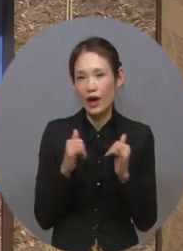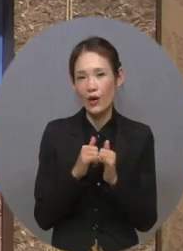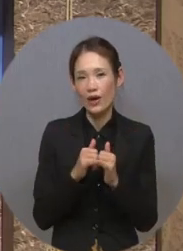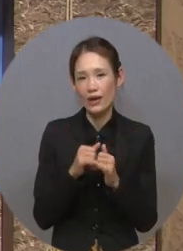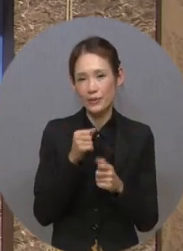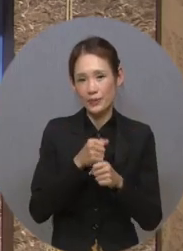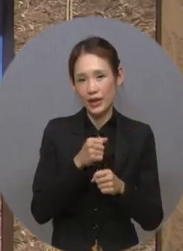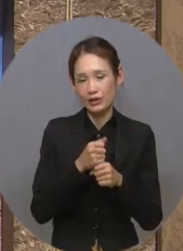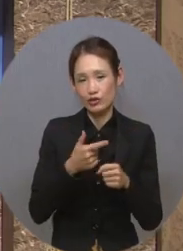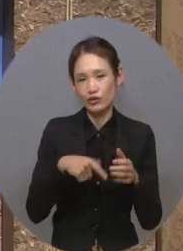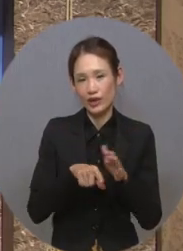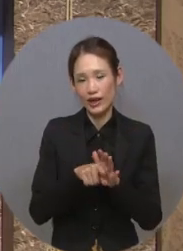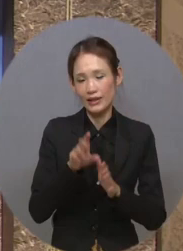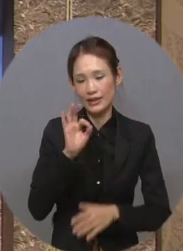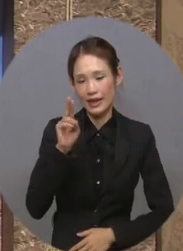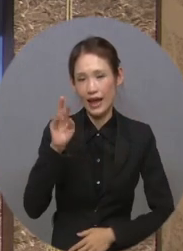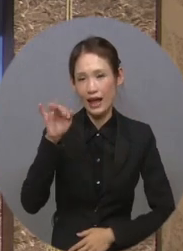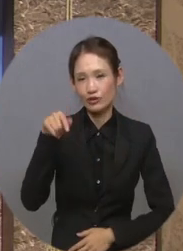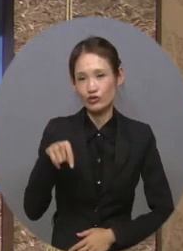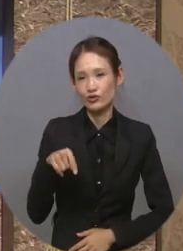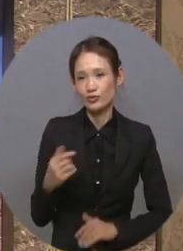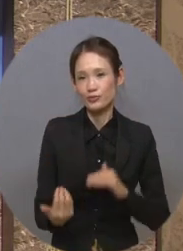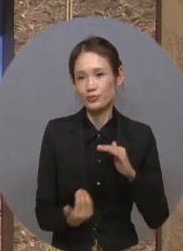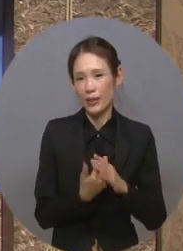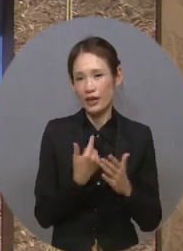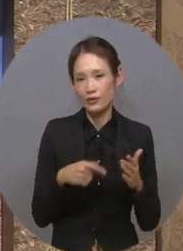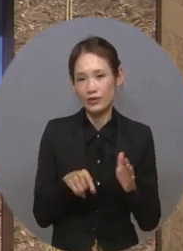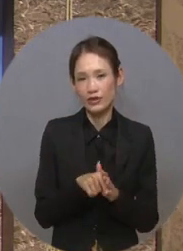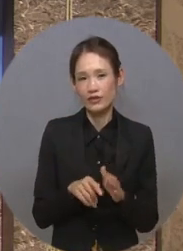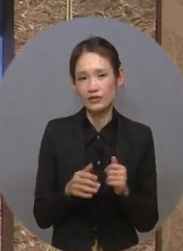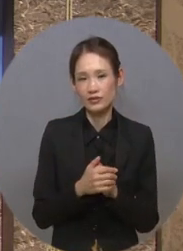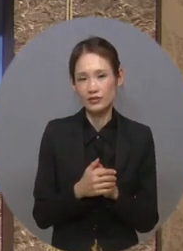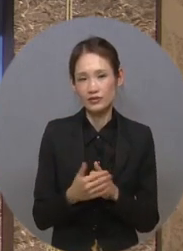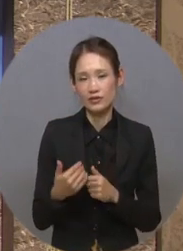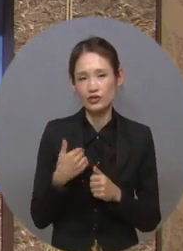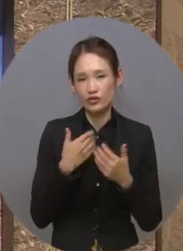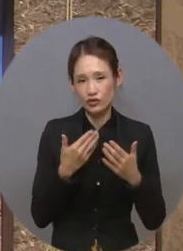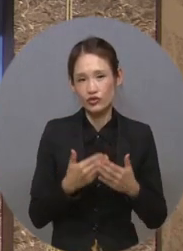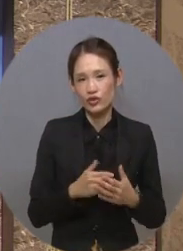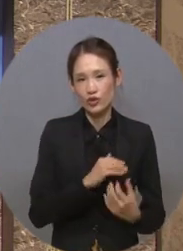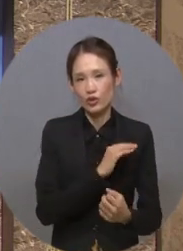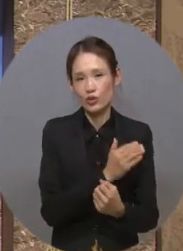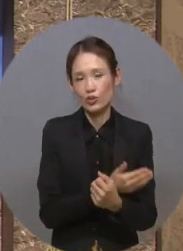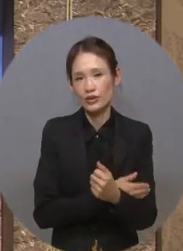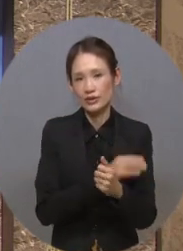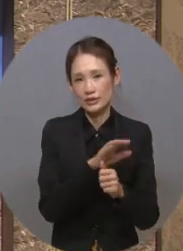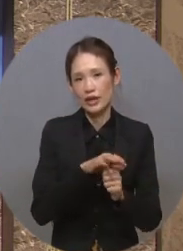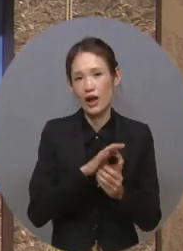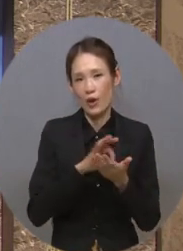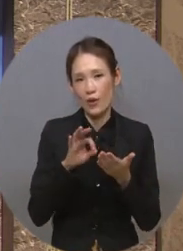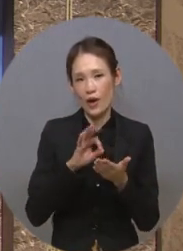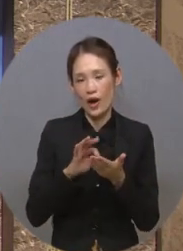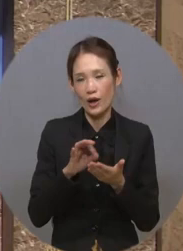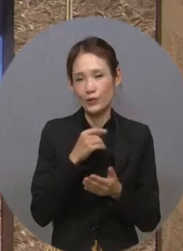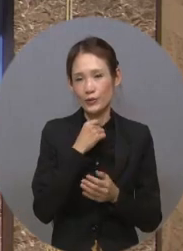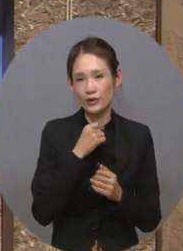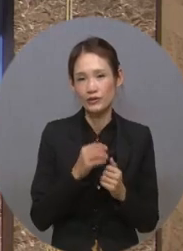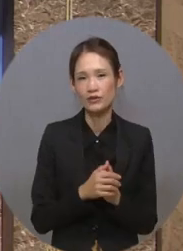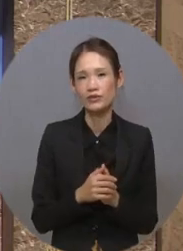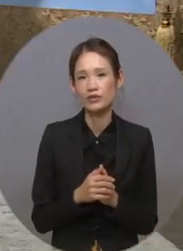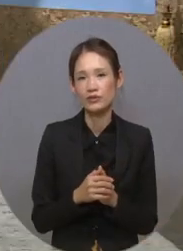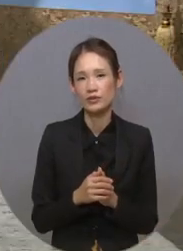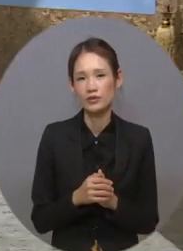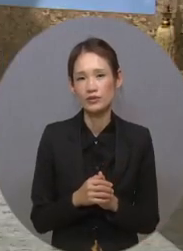그 양주가 되게 이제 주어진 권한을 잘 네. 활용하고 싶어요.